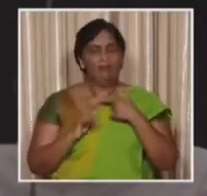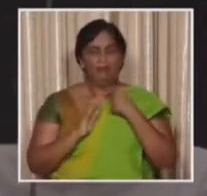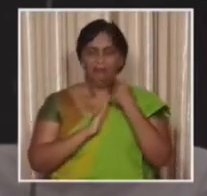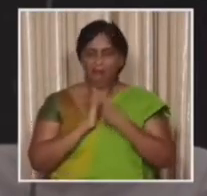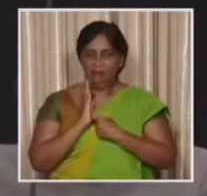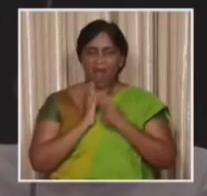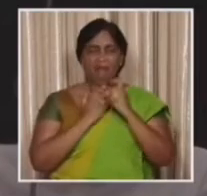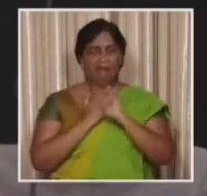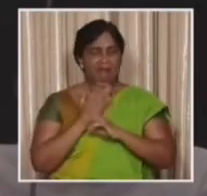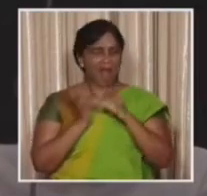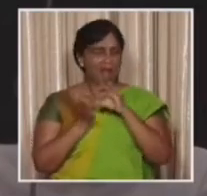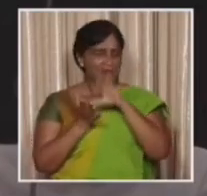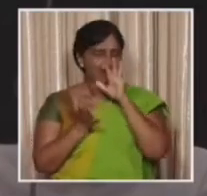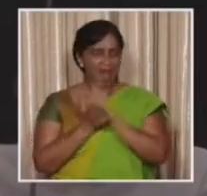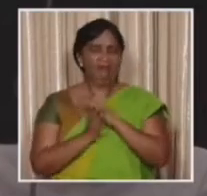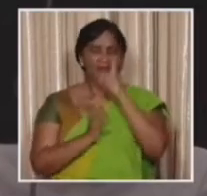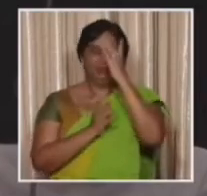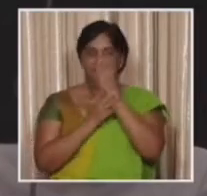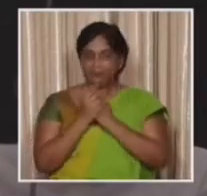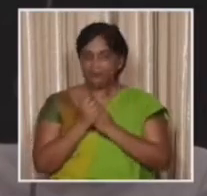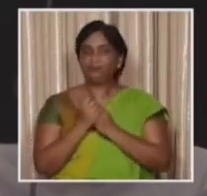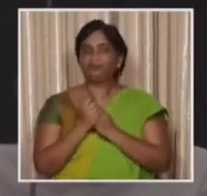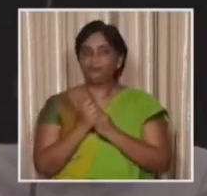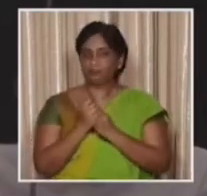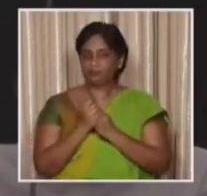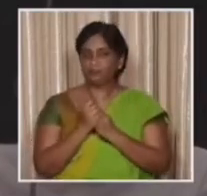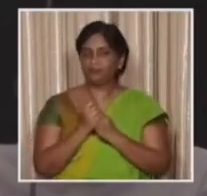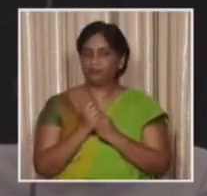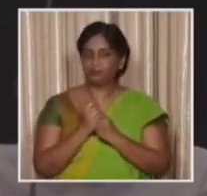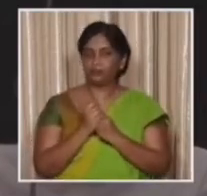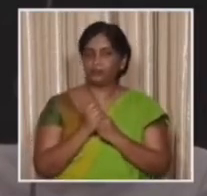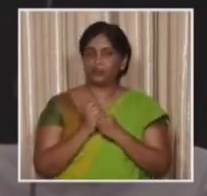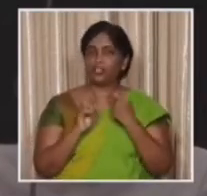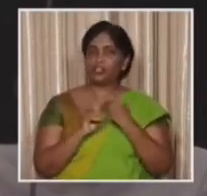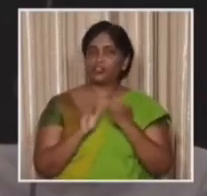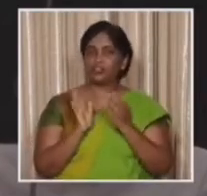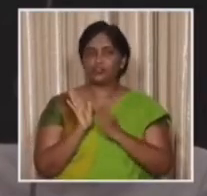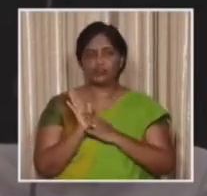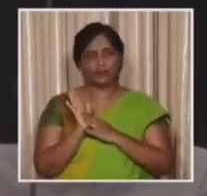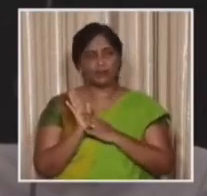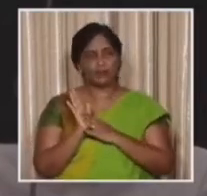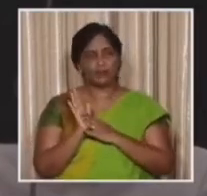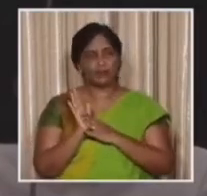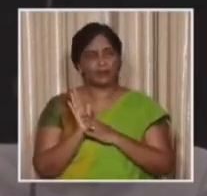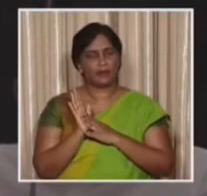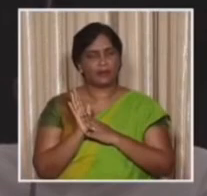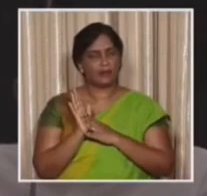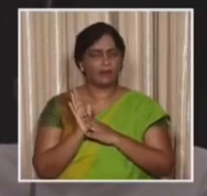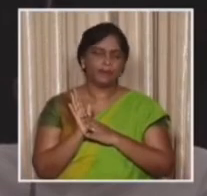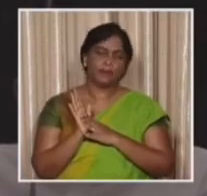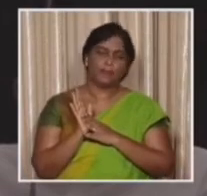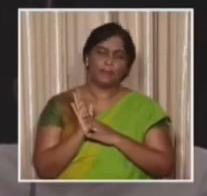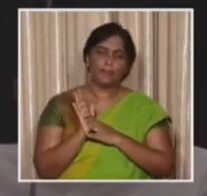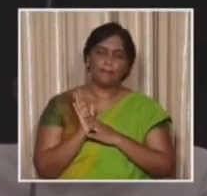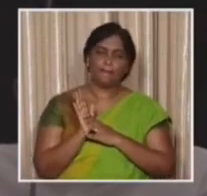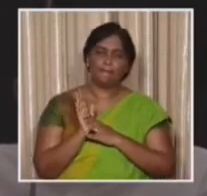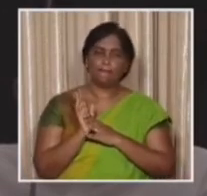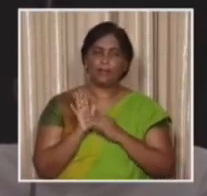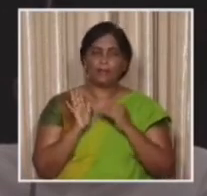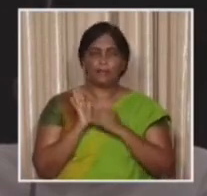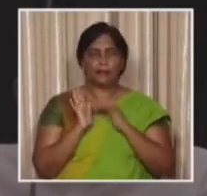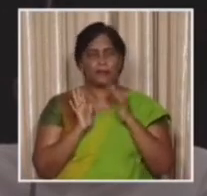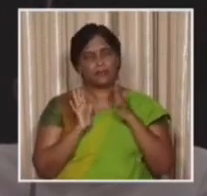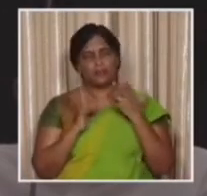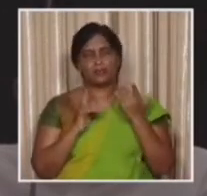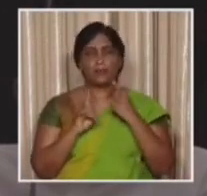வேண்டும் என்பதால் ஒரு புதிய சட்டத்தை இயற்றுங்கள். ஏனென்றால் இவ்வாறான வழிபாட்டு தலங்களுக்கு அருகாமையில் இவ்வாறான கடைகள் அமைக்கப்படுவது என்பது நிச்சயமாக